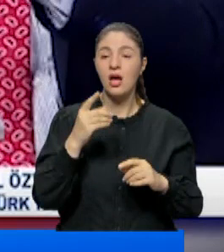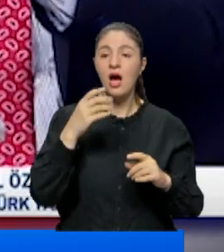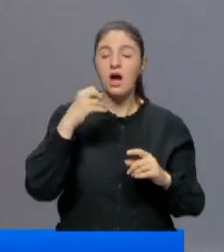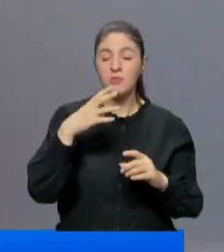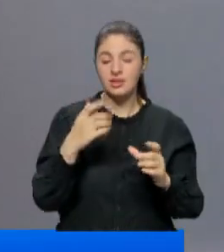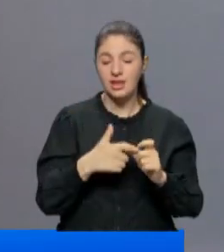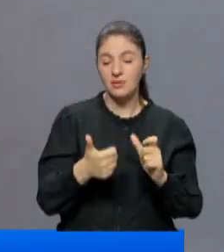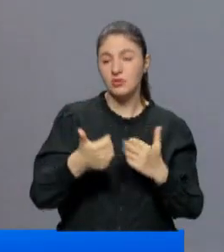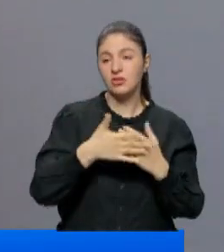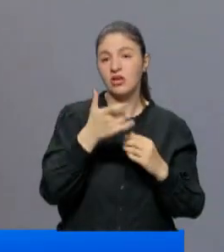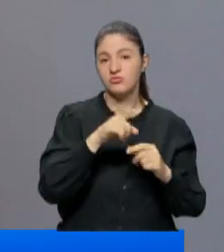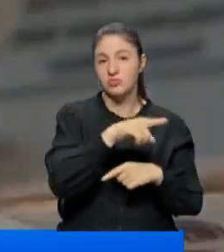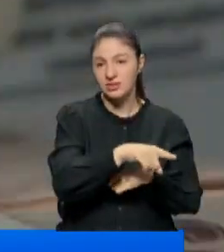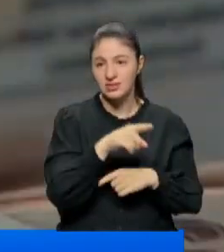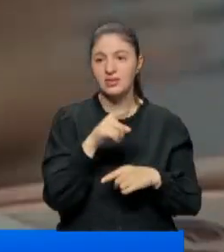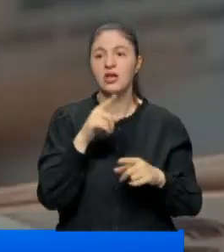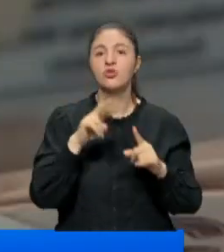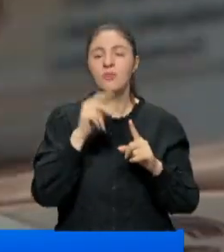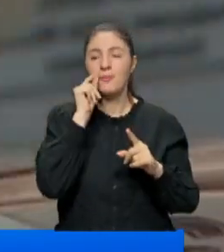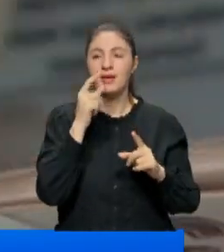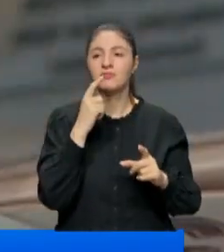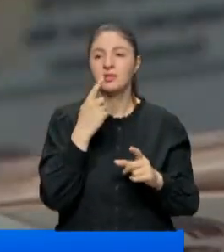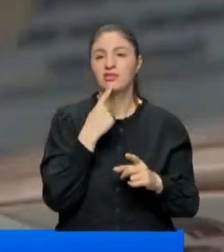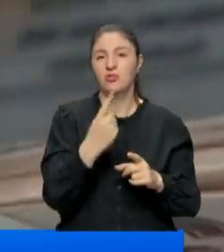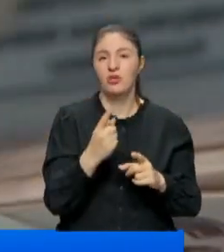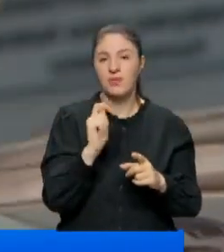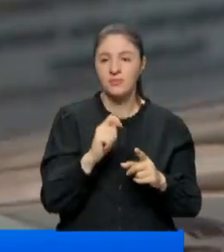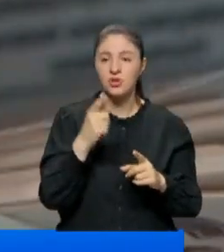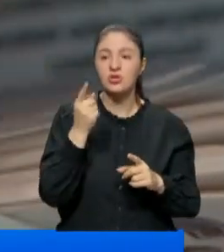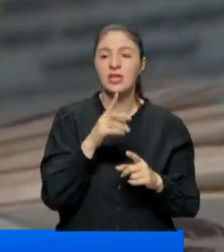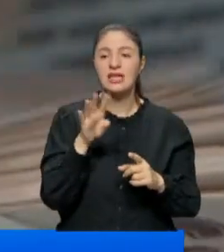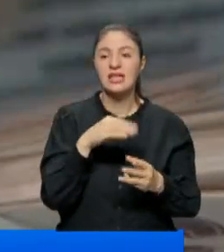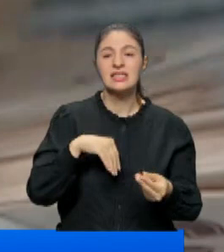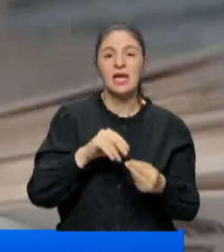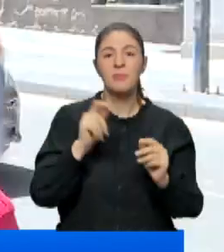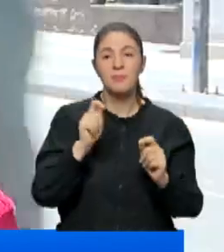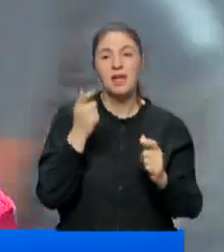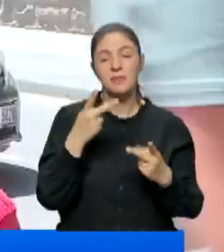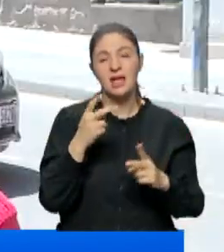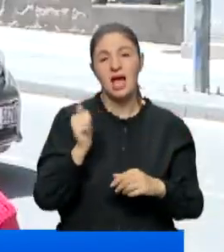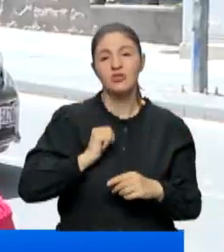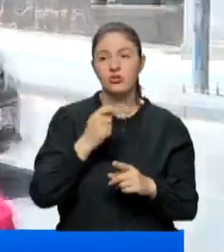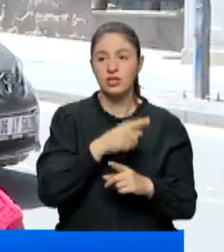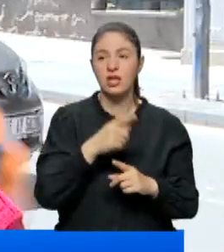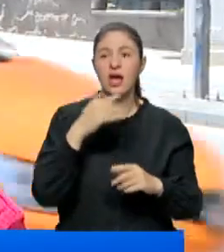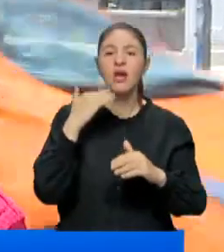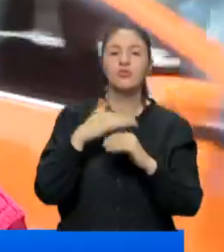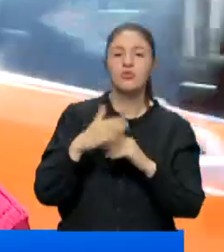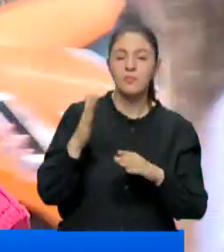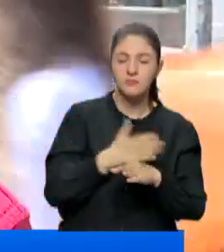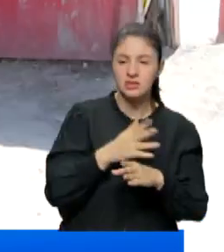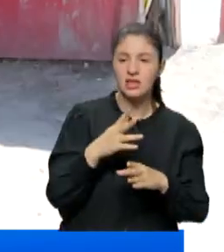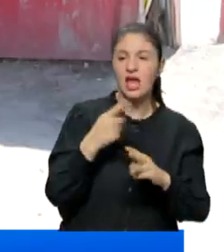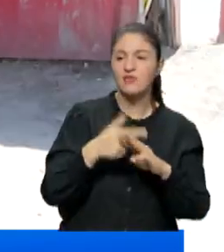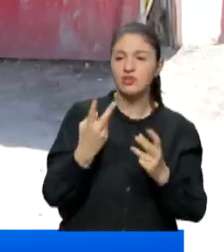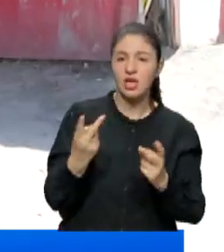Numan Kurtulmuş oran verdi asgari ücrete yüzde 40'ı oranında zam yapılabilir Temmuz'da Alkın pazarın ayakta